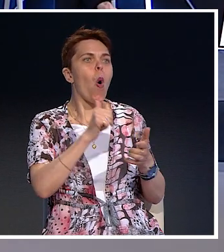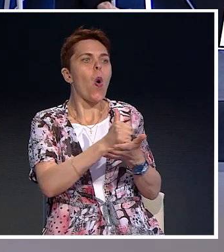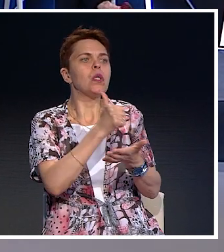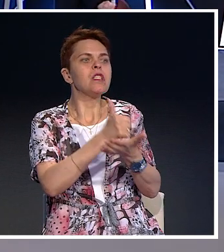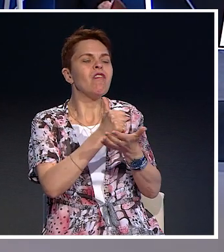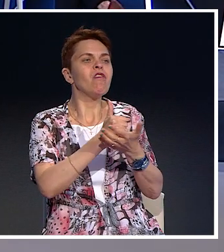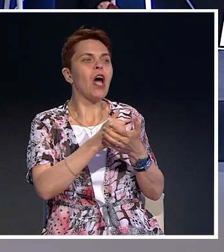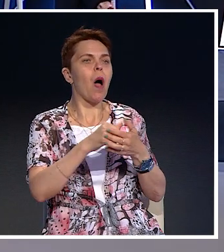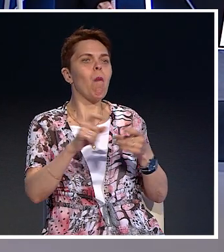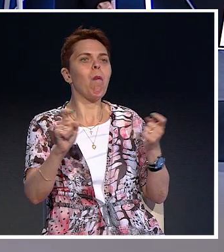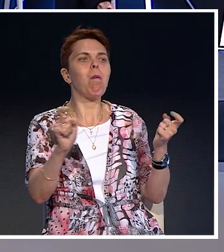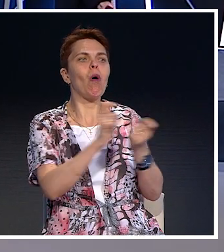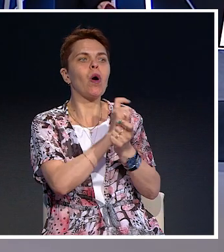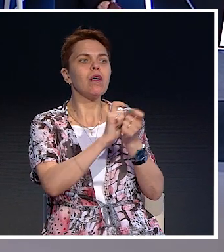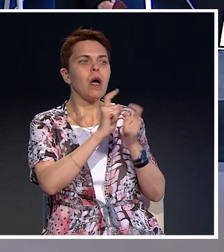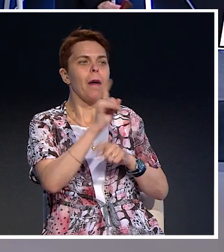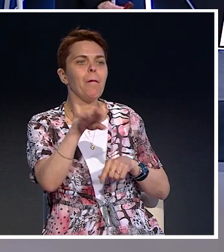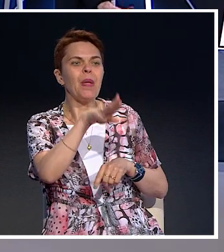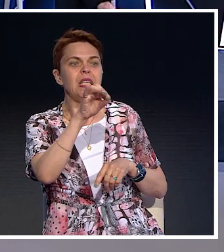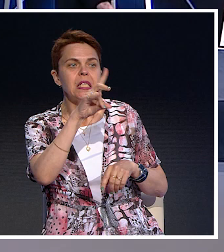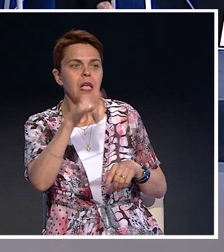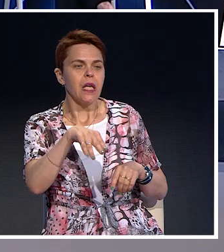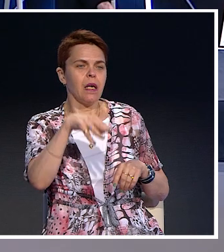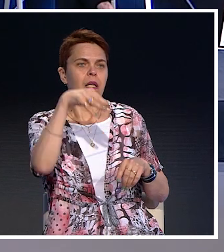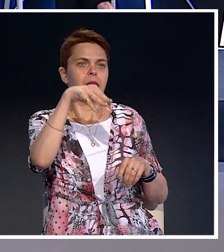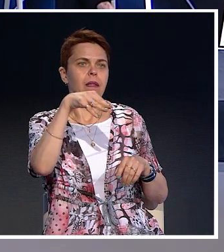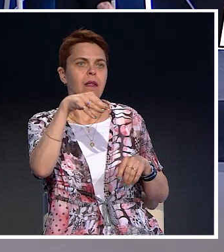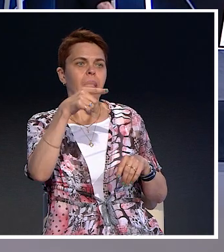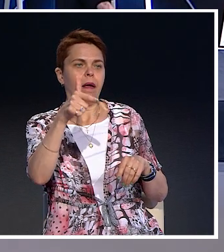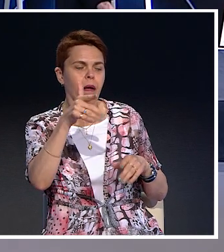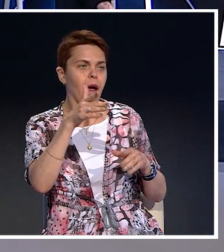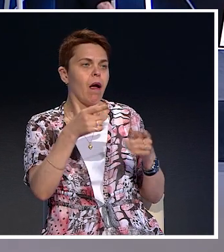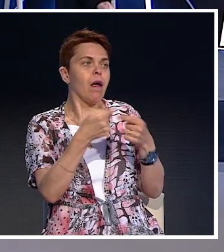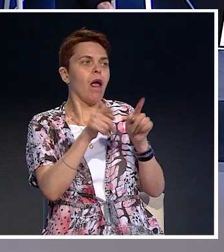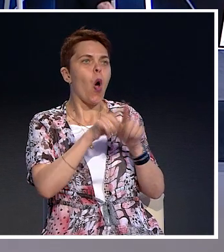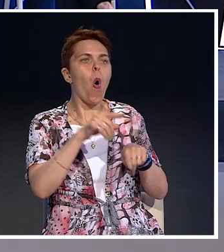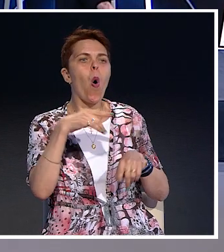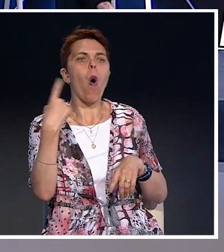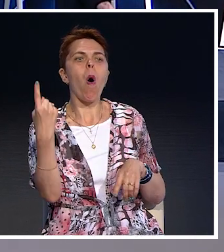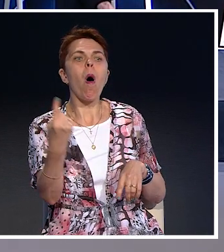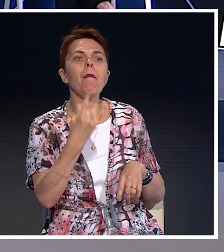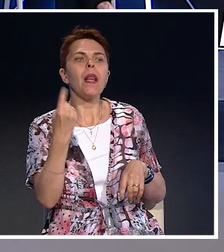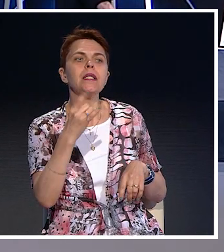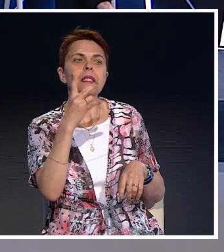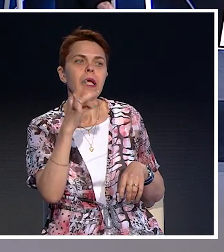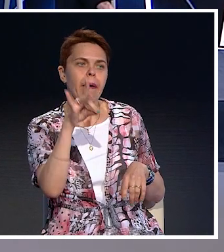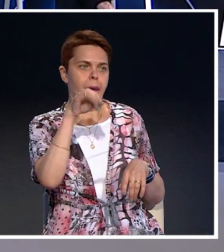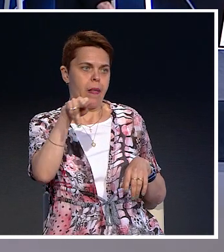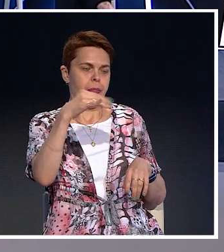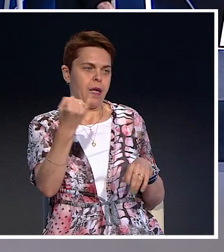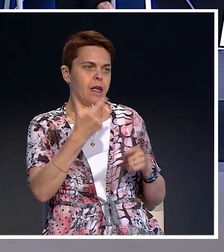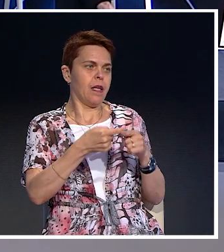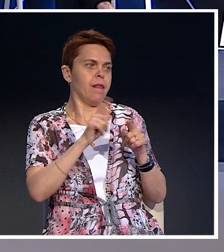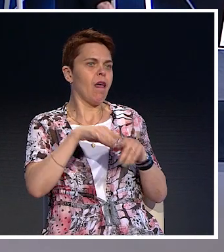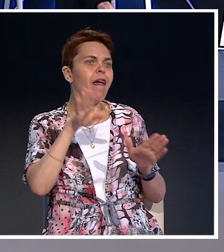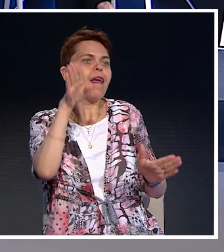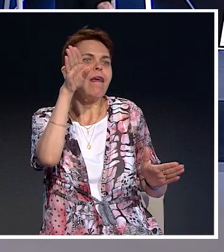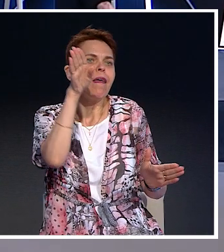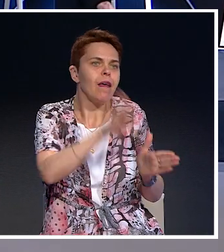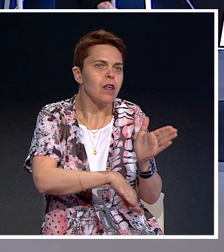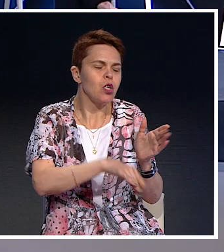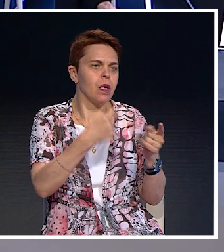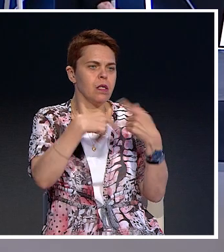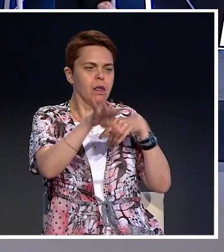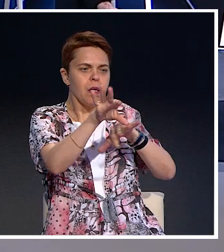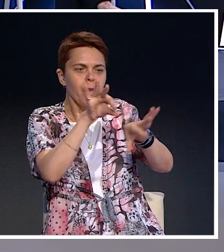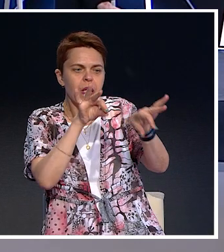буде точитися за міські ради, ради ОТГ, точніше, і обласні ради. Значить, що і найгірша ситуація